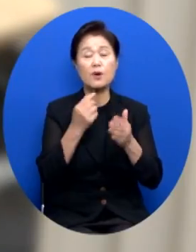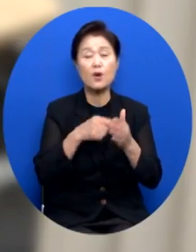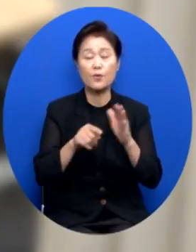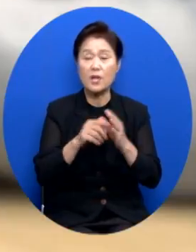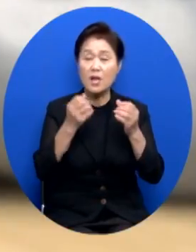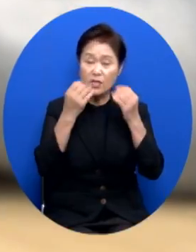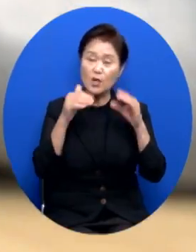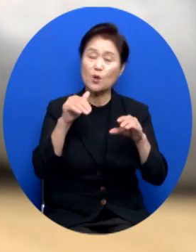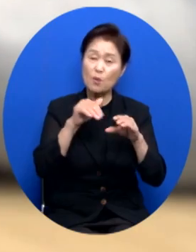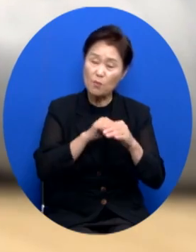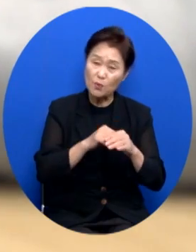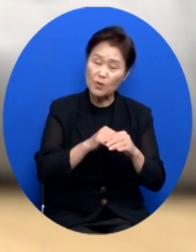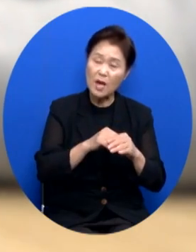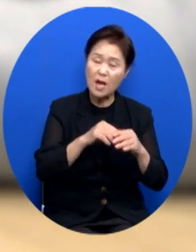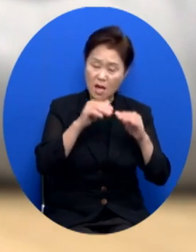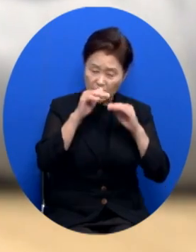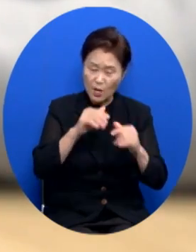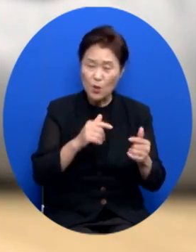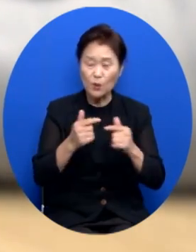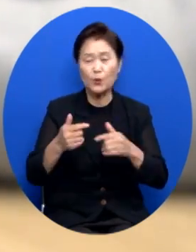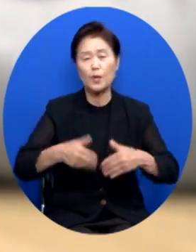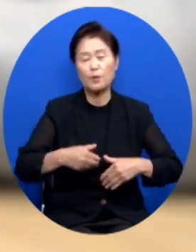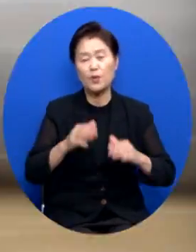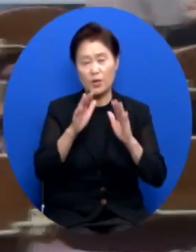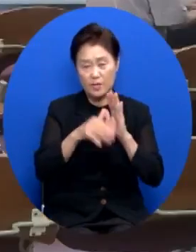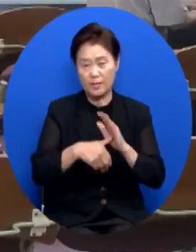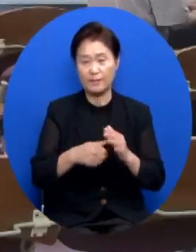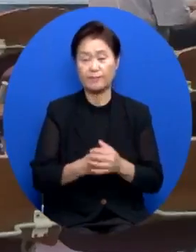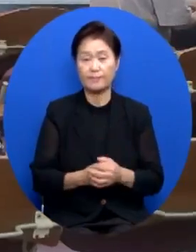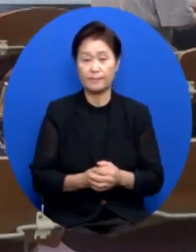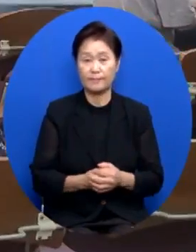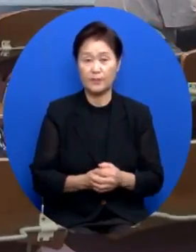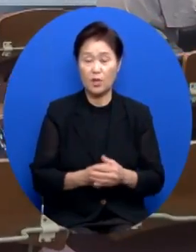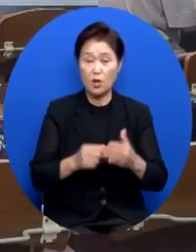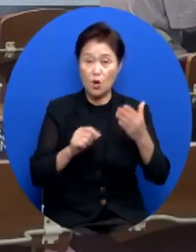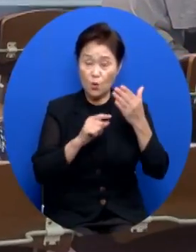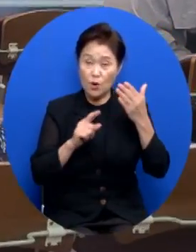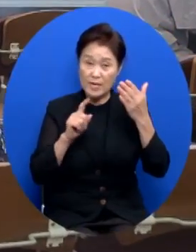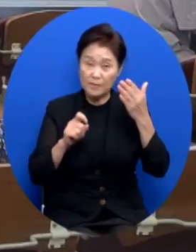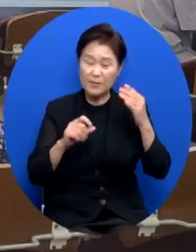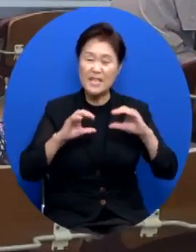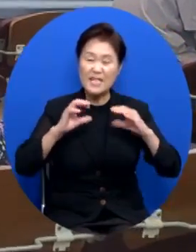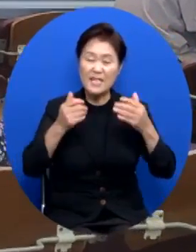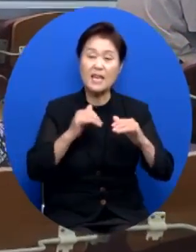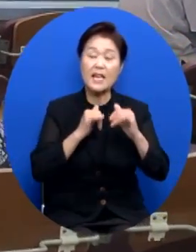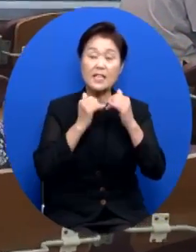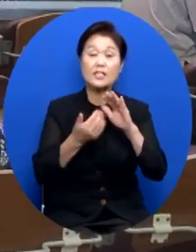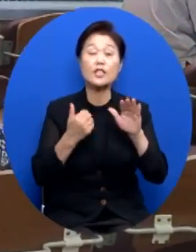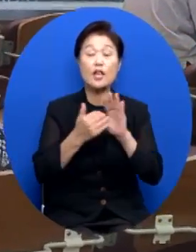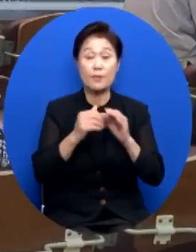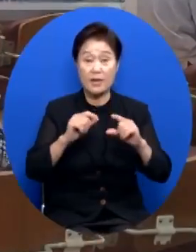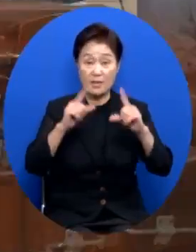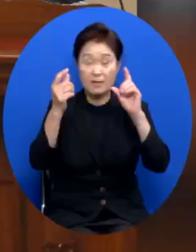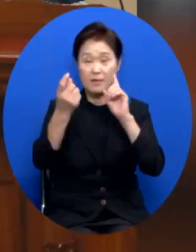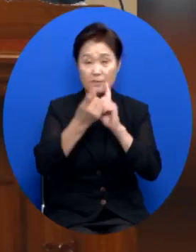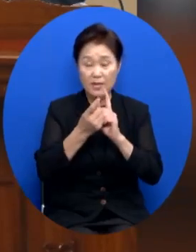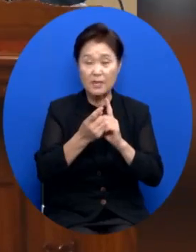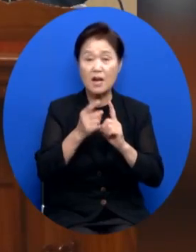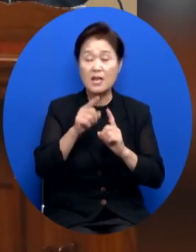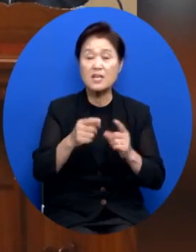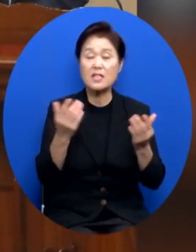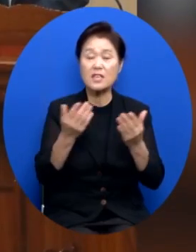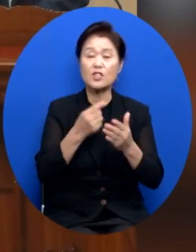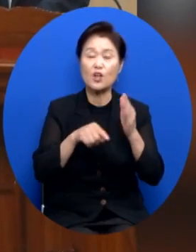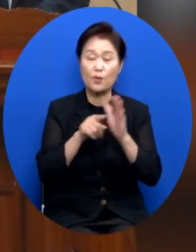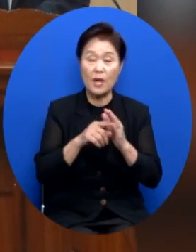새로운 문화와 패러다임의 필요성이 강조되고 있습니다. 9월 11일 세계 자살 예방의 날을 맞아 자살 예방을 위한